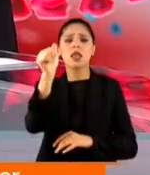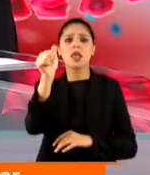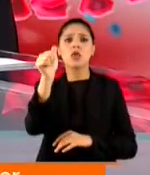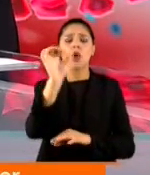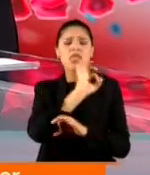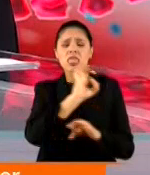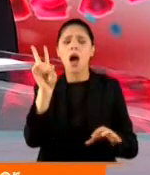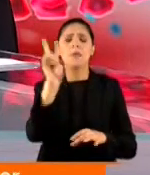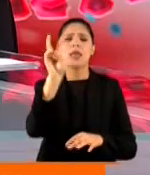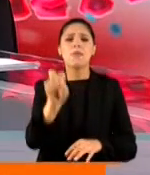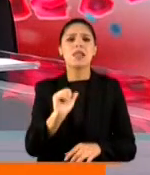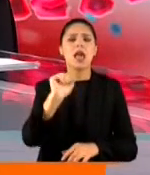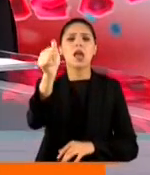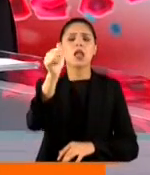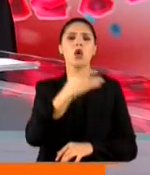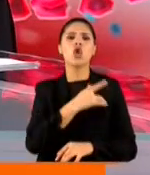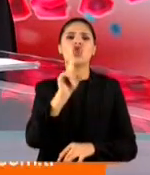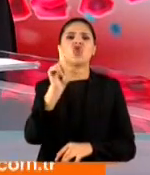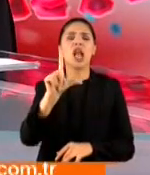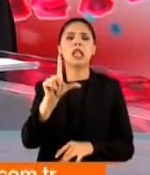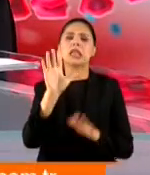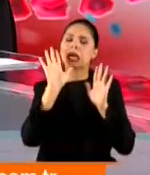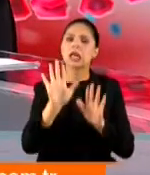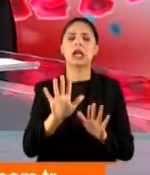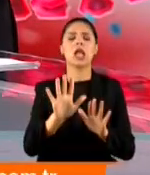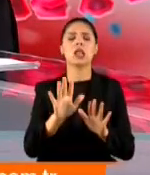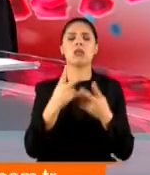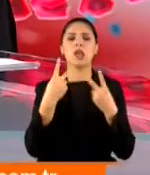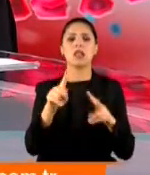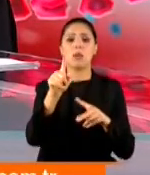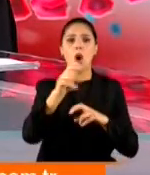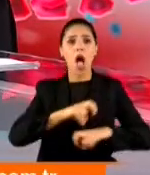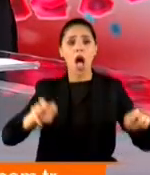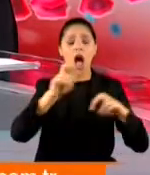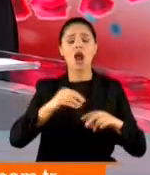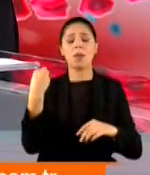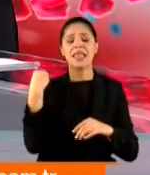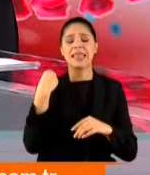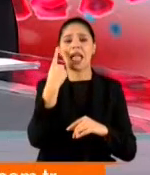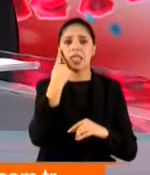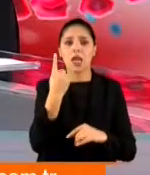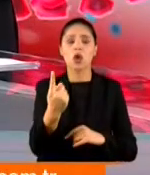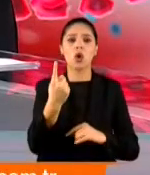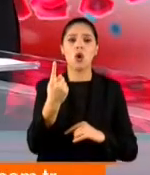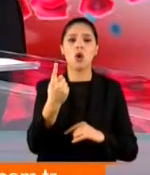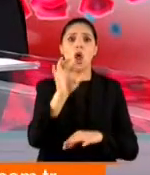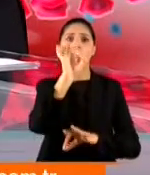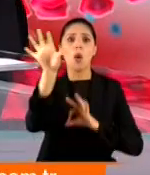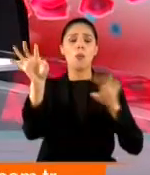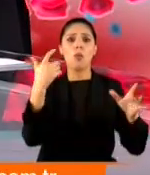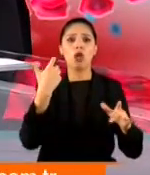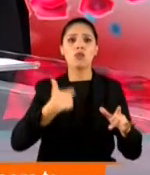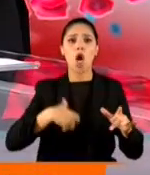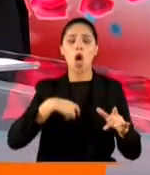ediyorum, tam 28 gün canlı kalabiliyor. Bu araştırma yepyeni bir araştırma ve